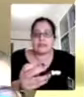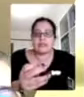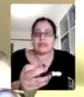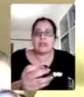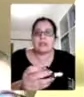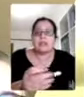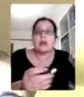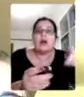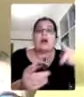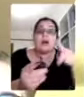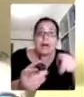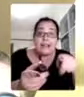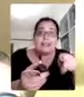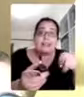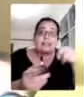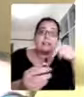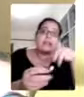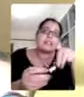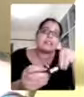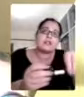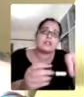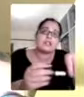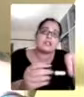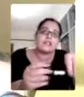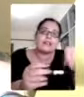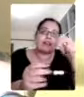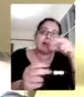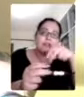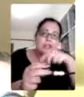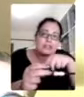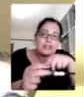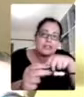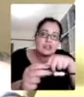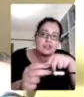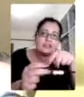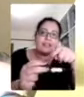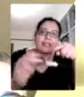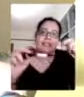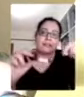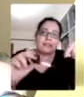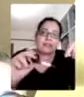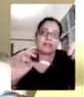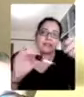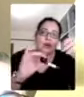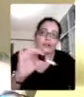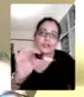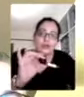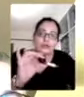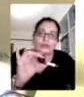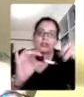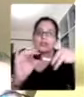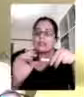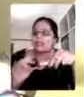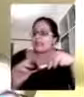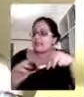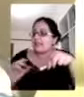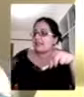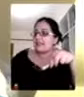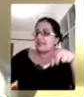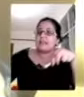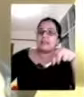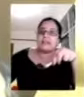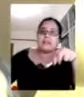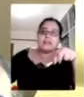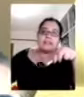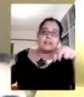gelirse pişmanız. Aynen. Yani şimdi şöyle bir şey var. Ben öyle tercih ediyorum ve içim tekniğim ona çok uygun. Yani